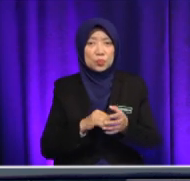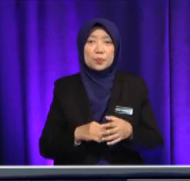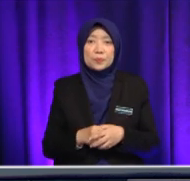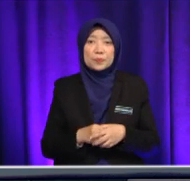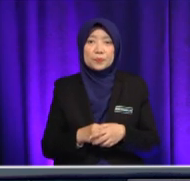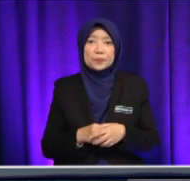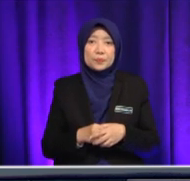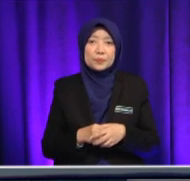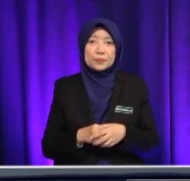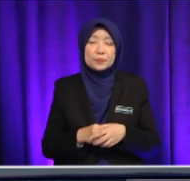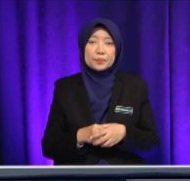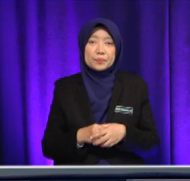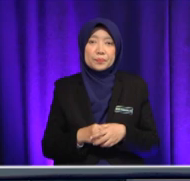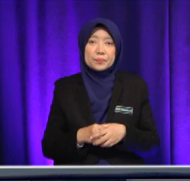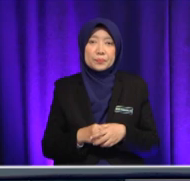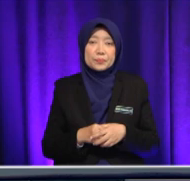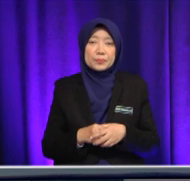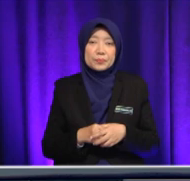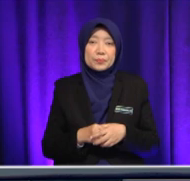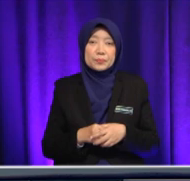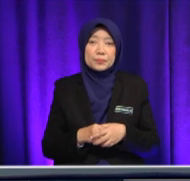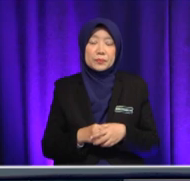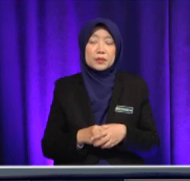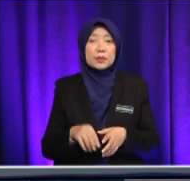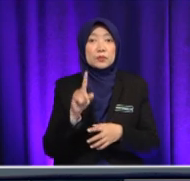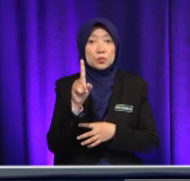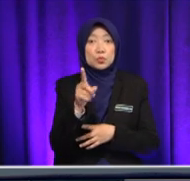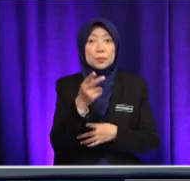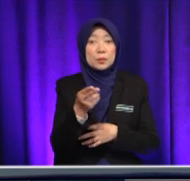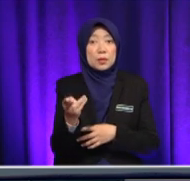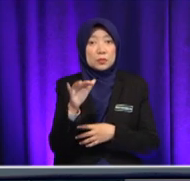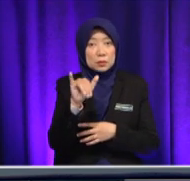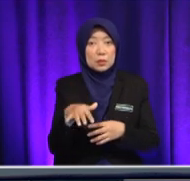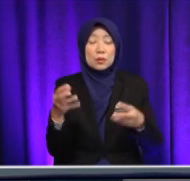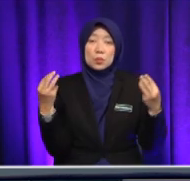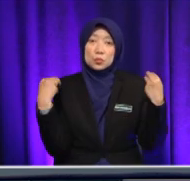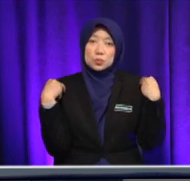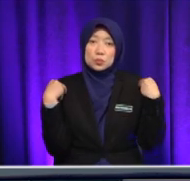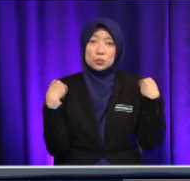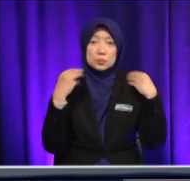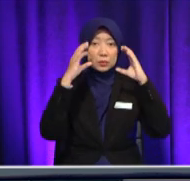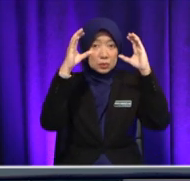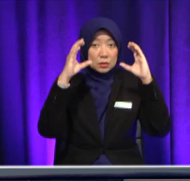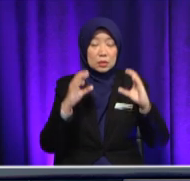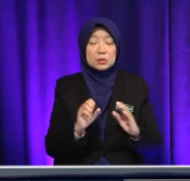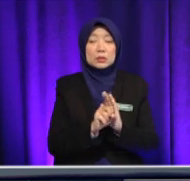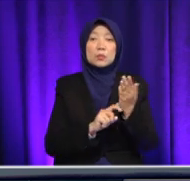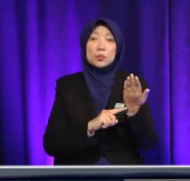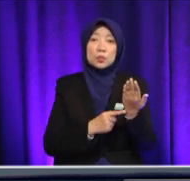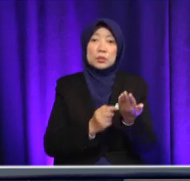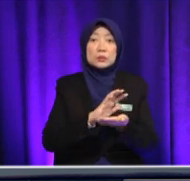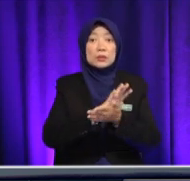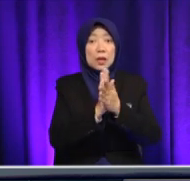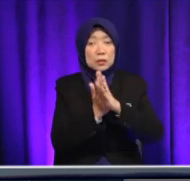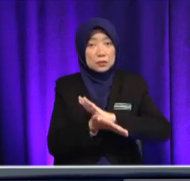tengok. Okey, polimer ini adalah suatu bahan yang wujud secara semula jadi. Oh, okey.